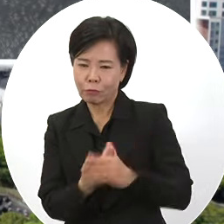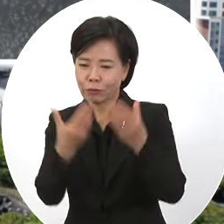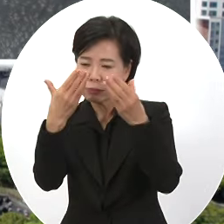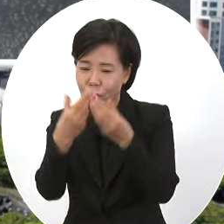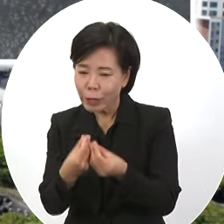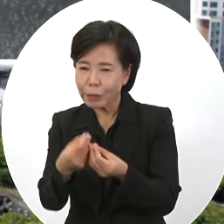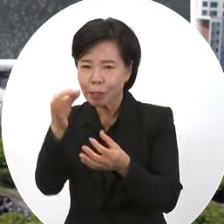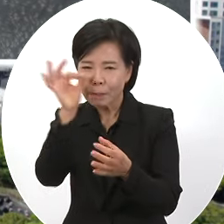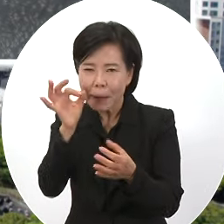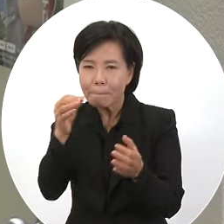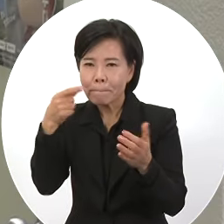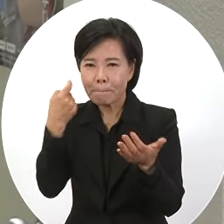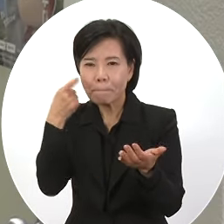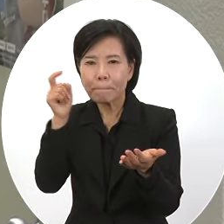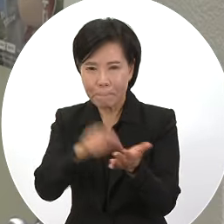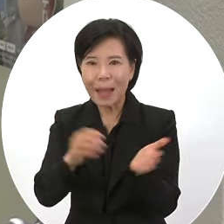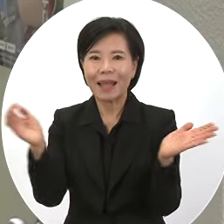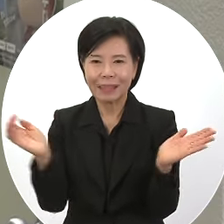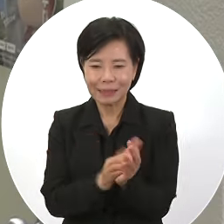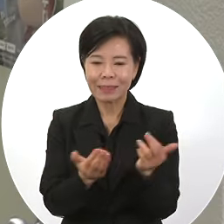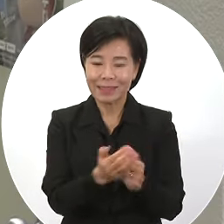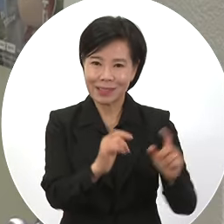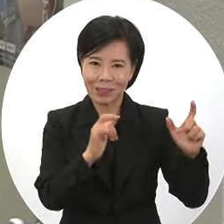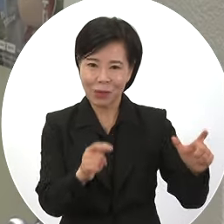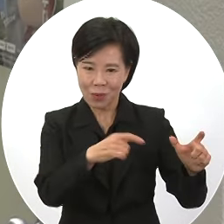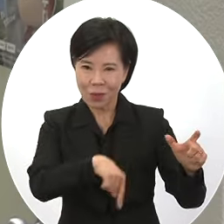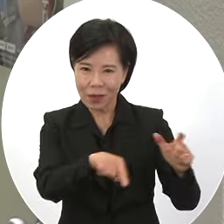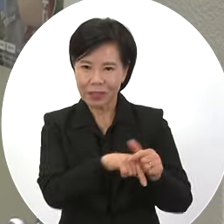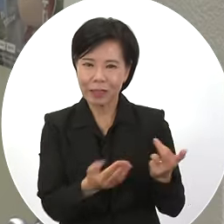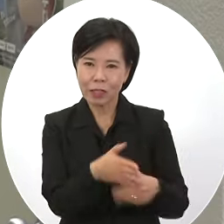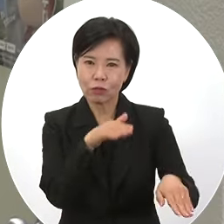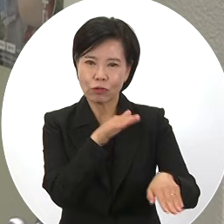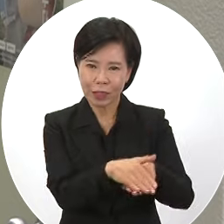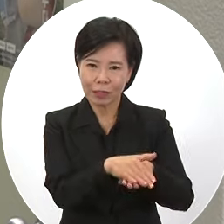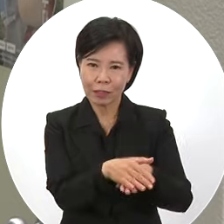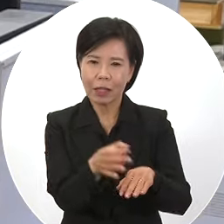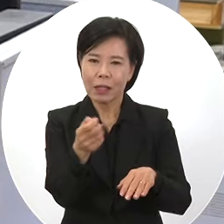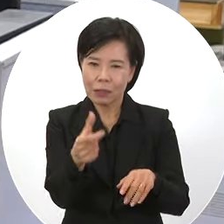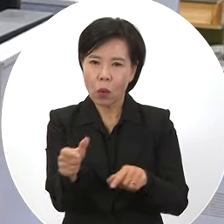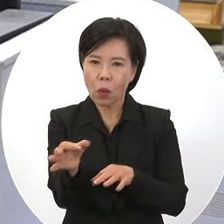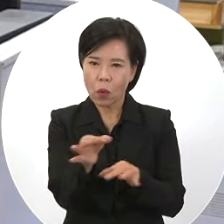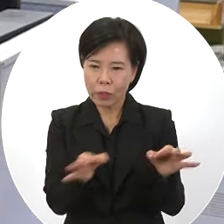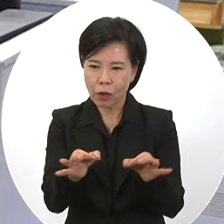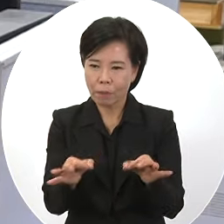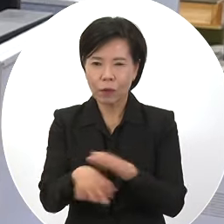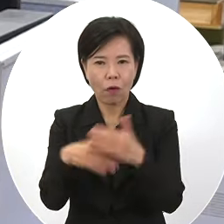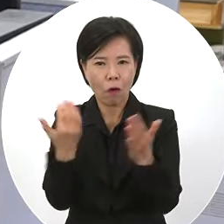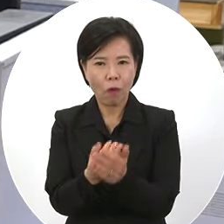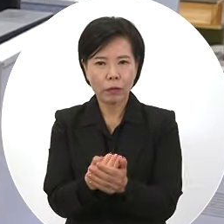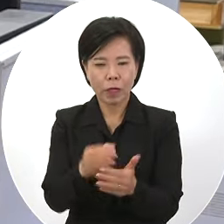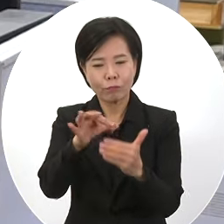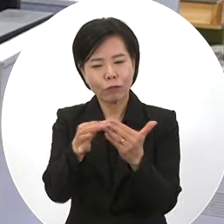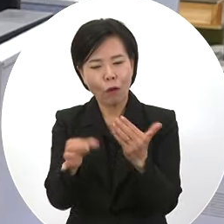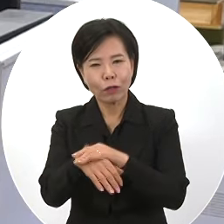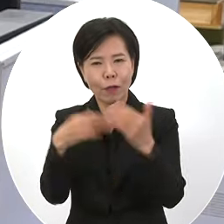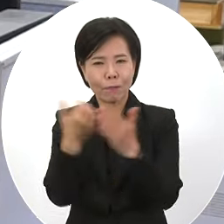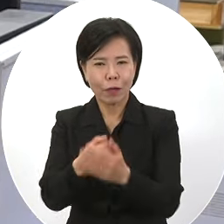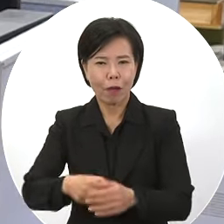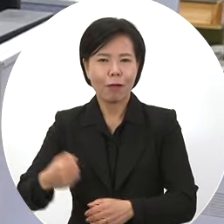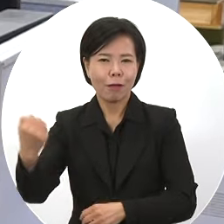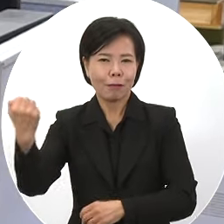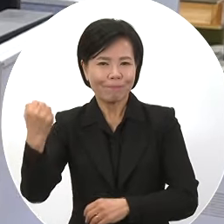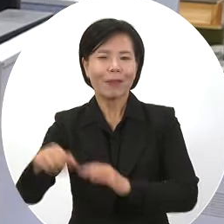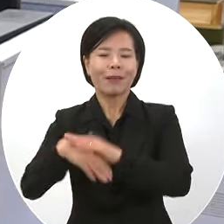사례를 발굴했는데요. 제주도는 제주형소기업 소상공인 기살리기 프로젝트로 높은